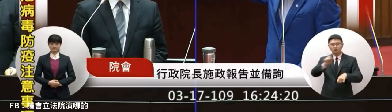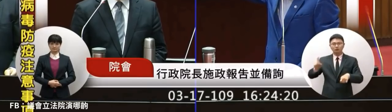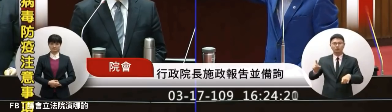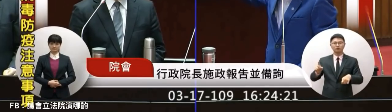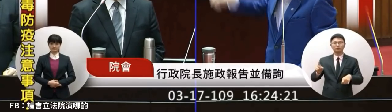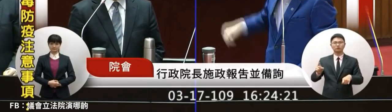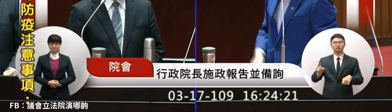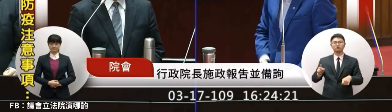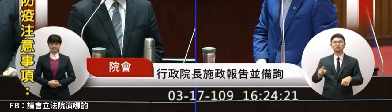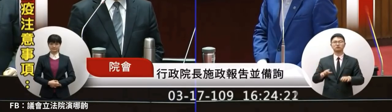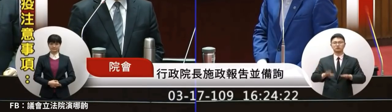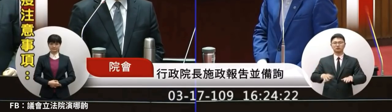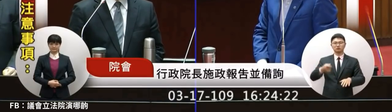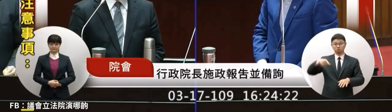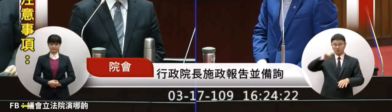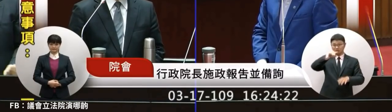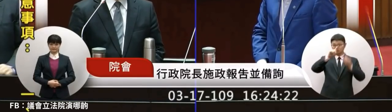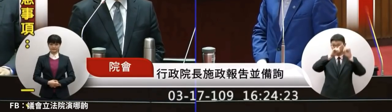我们到那一页来，